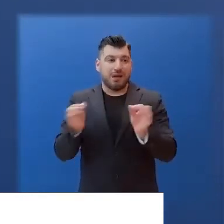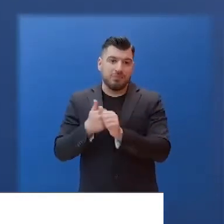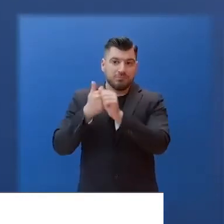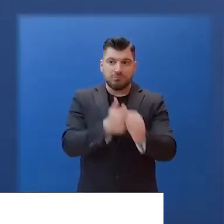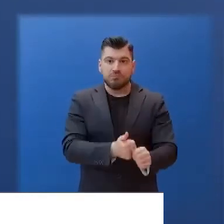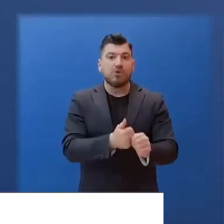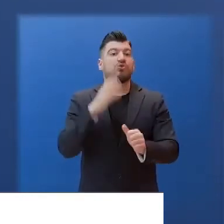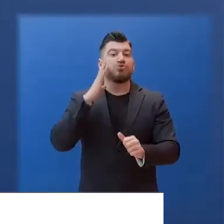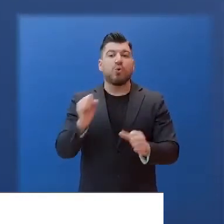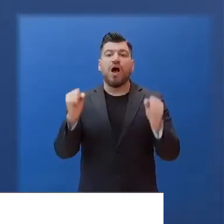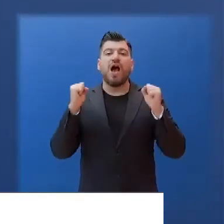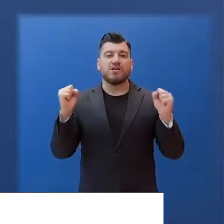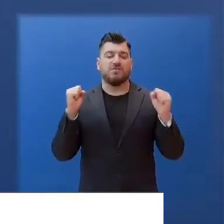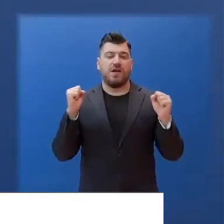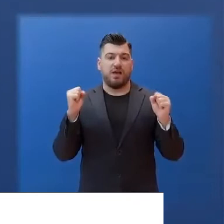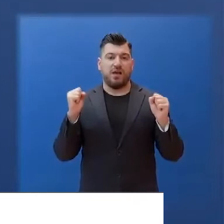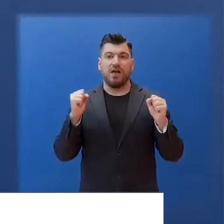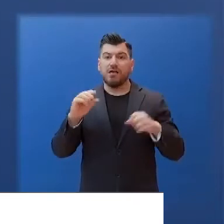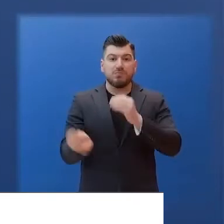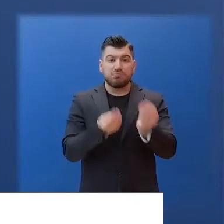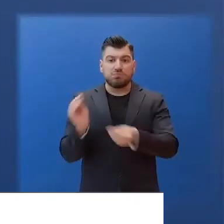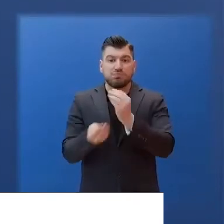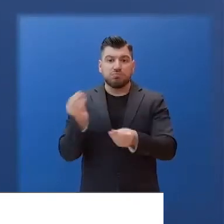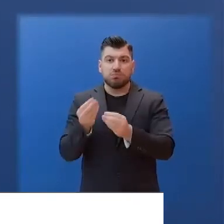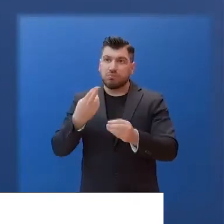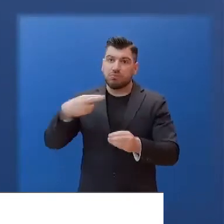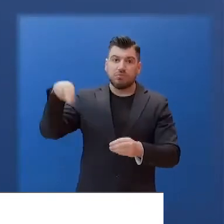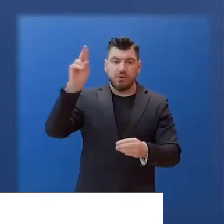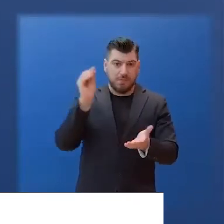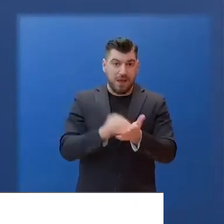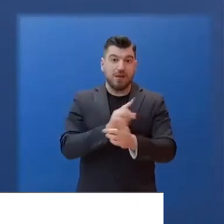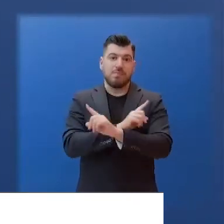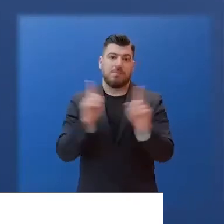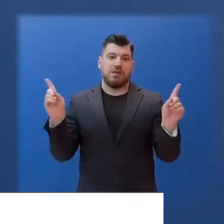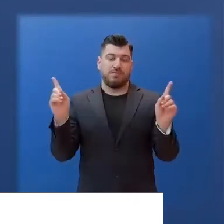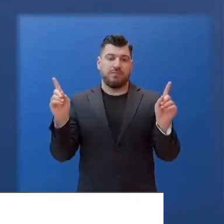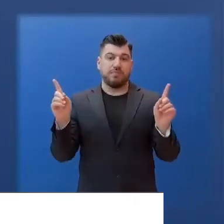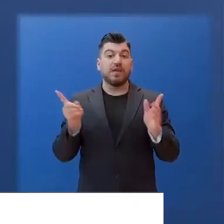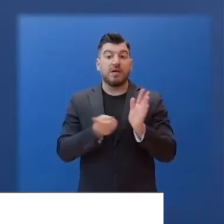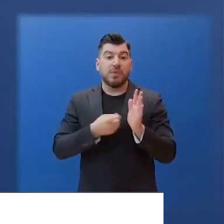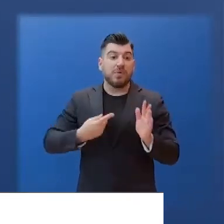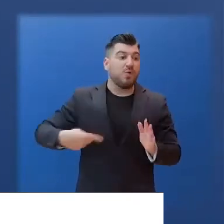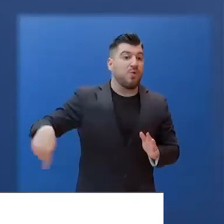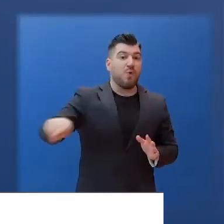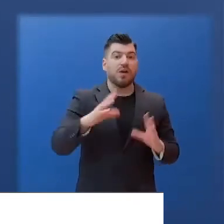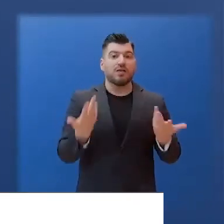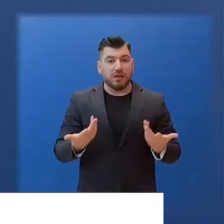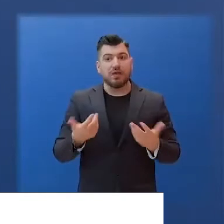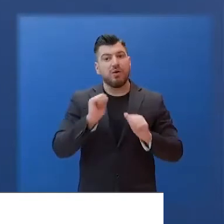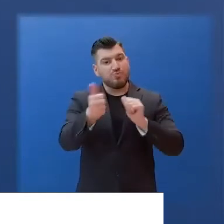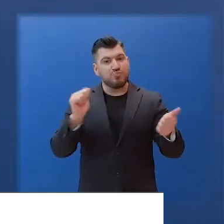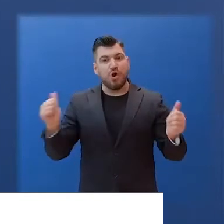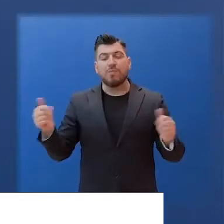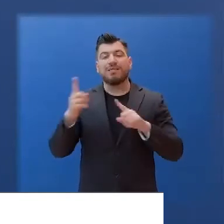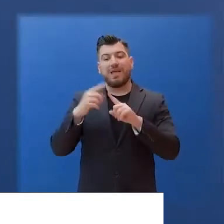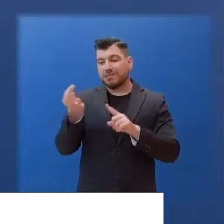ασφάλεια και να αποφύγουμε επιδημιολογικές εξάρσεις. Είναι ταυτόχρονα ανάγκη να αξιοποιούμε τα αυτοδιαγνωστικά τεστ και